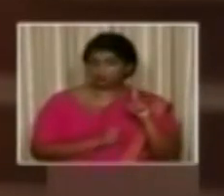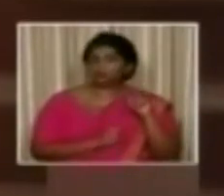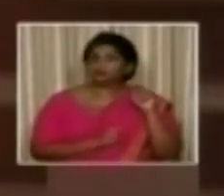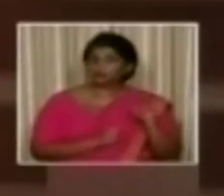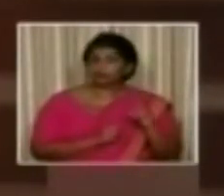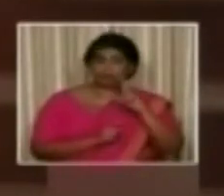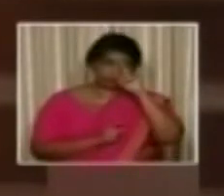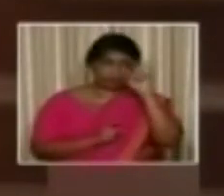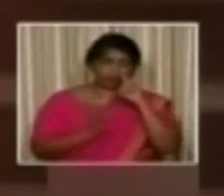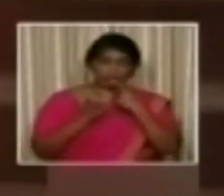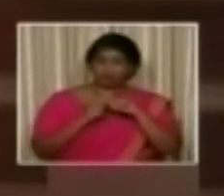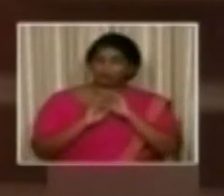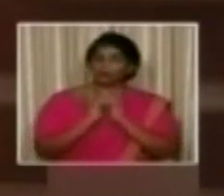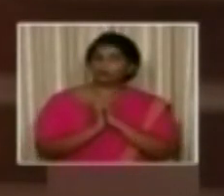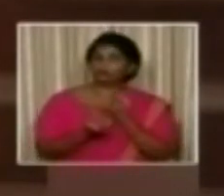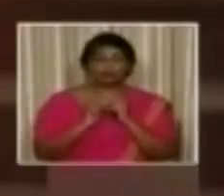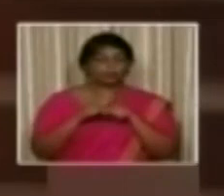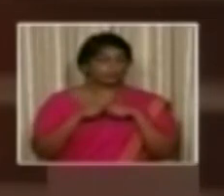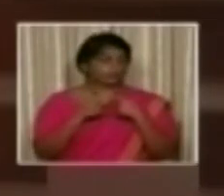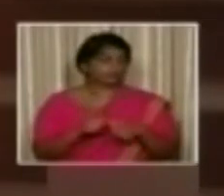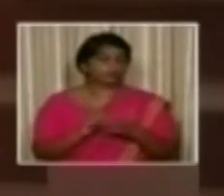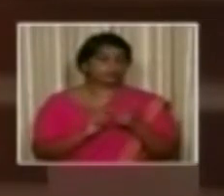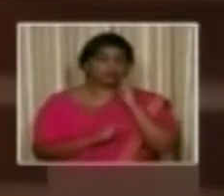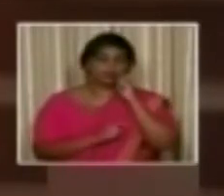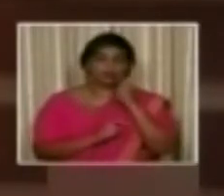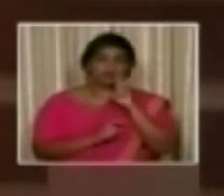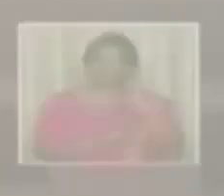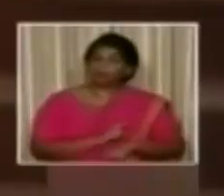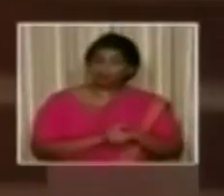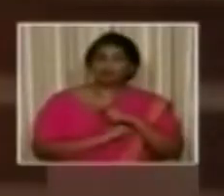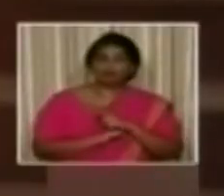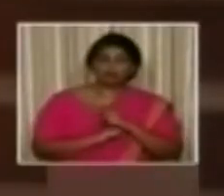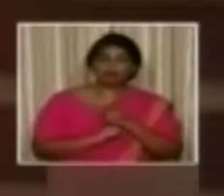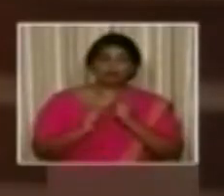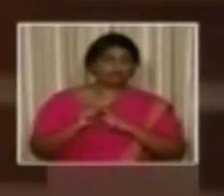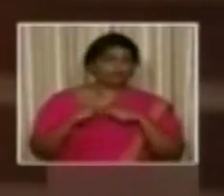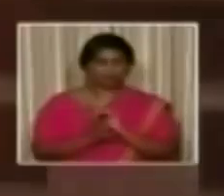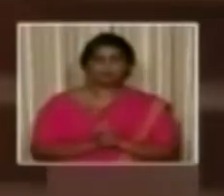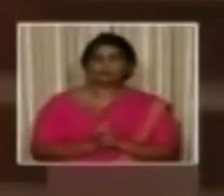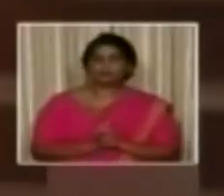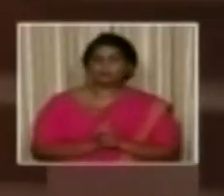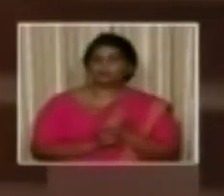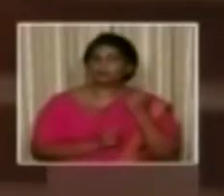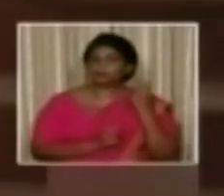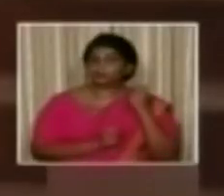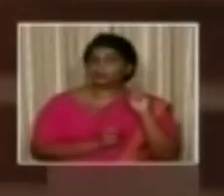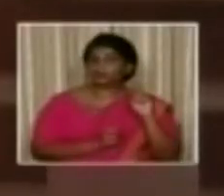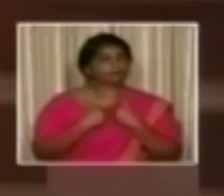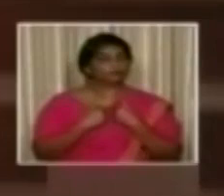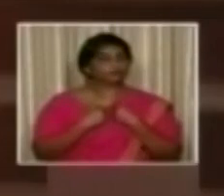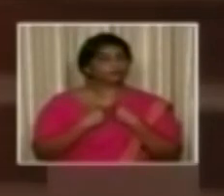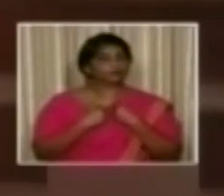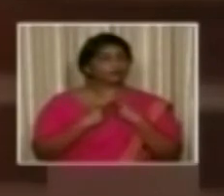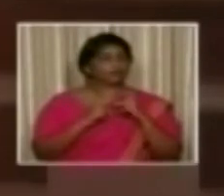மாதிரிகளில் 1,477 மாதிரிகளுக்கான போதைப் பொருள் இருக்கவில்லை. இது தொடர்பில் போலீஸ் மா அதிபருக்கும் பொதுமக்கள் பாதுகாப்பு அமைச்சருக்கும் தெரிவித்திருந்தோம்.